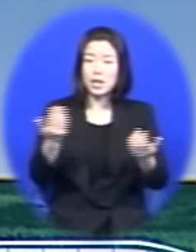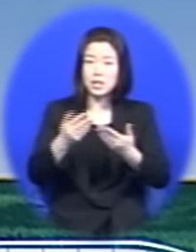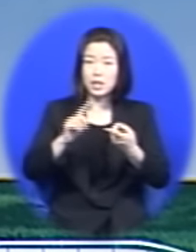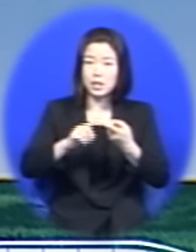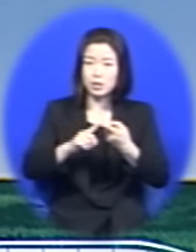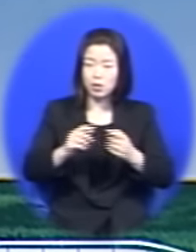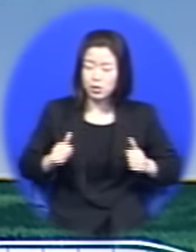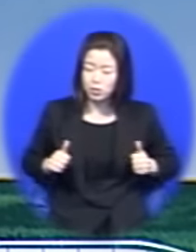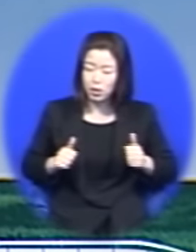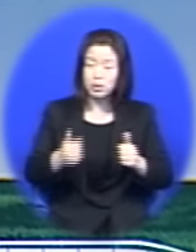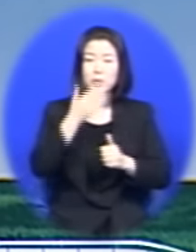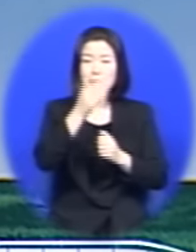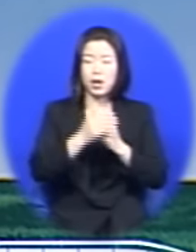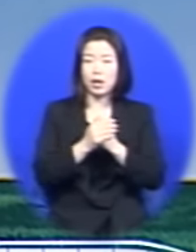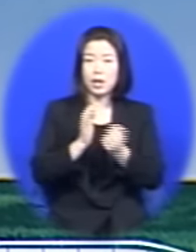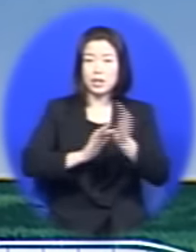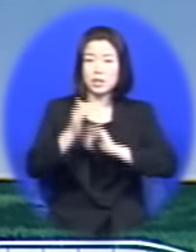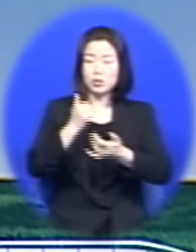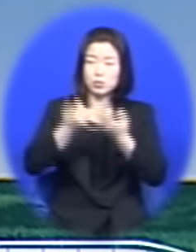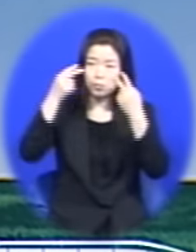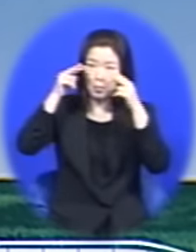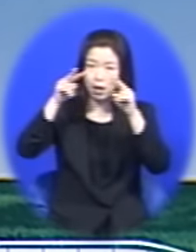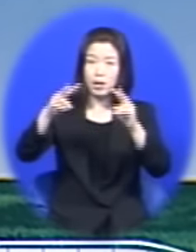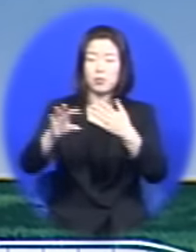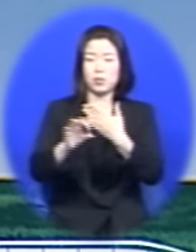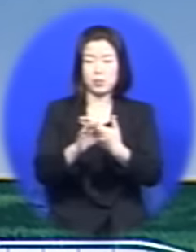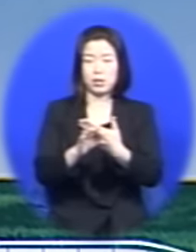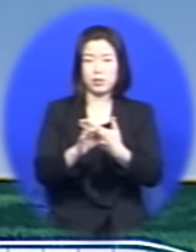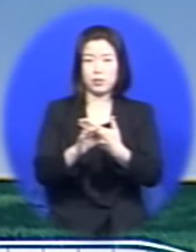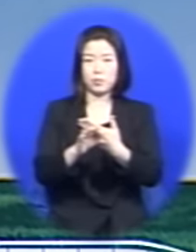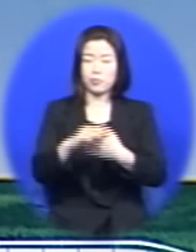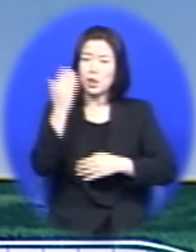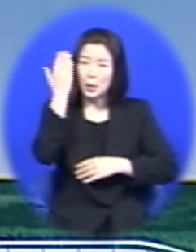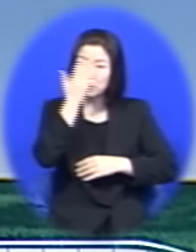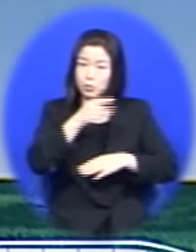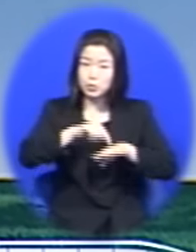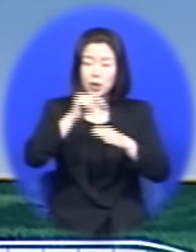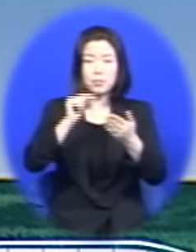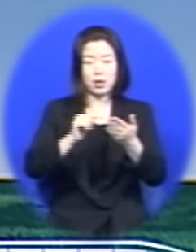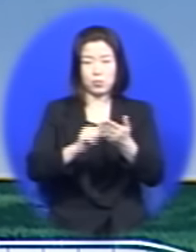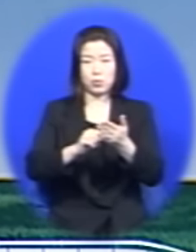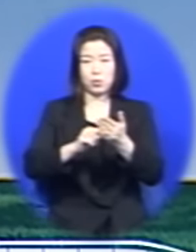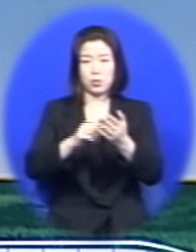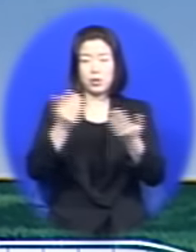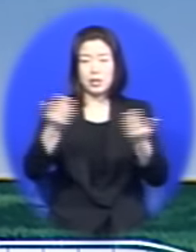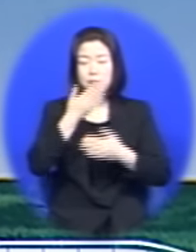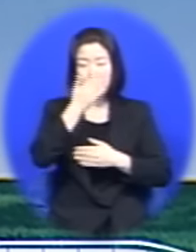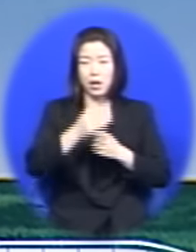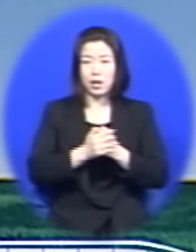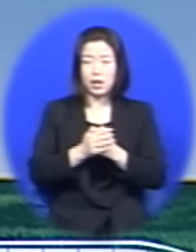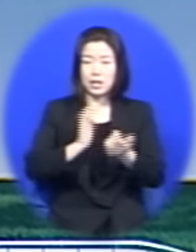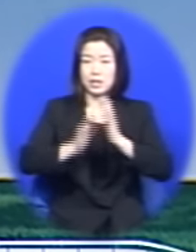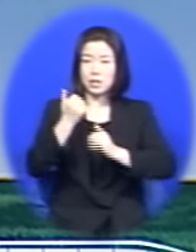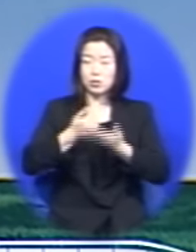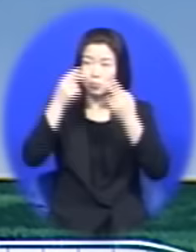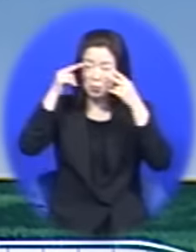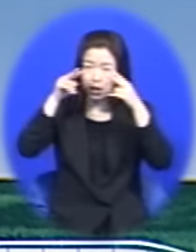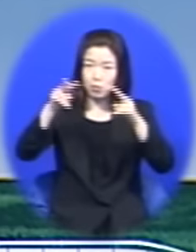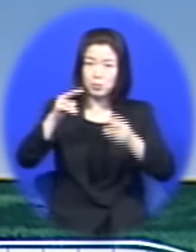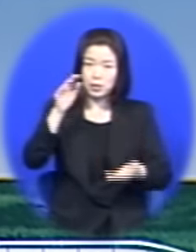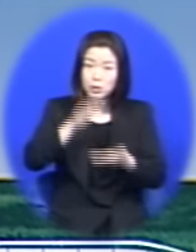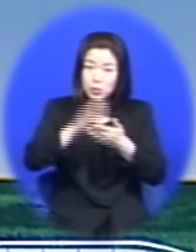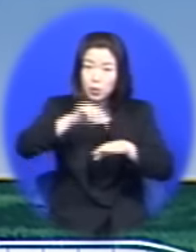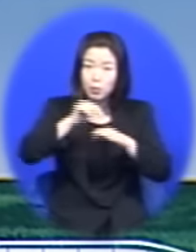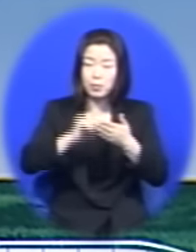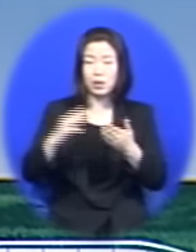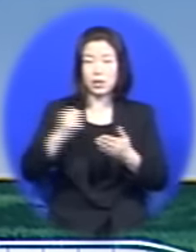다하게 돼요. 예수님을 바라보면 순수한 마음으로 하게 돼요. 예수님을 바라보니까 열성으로